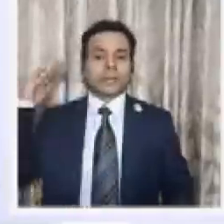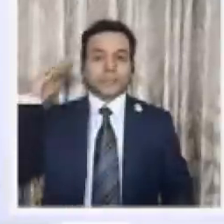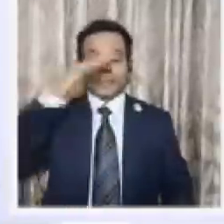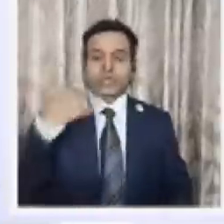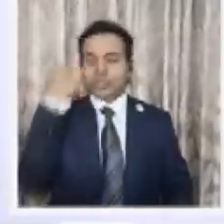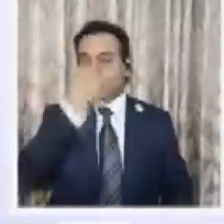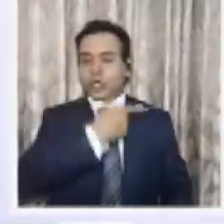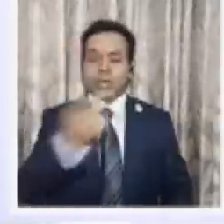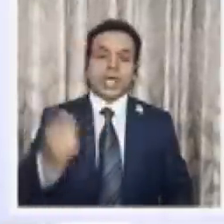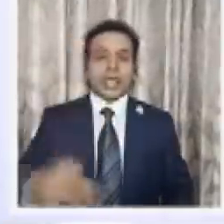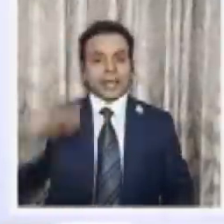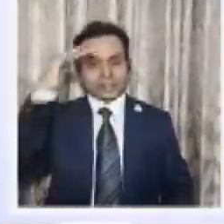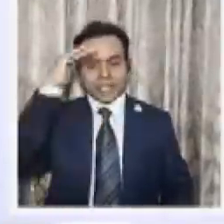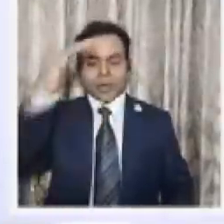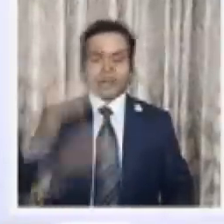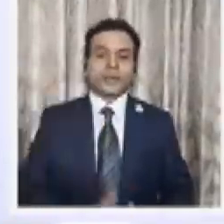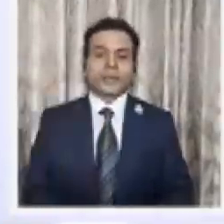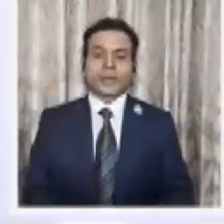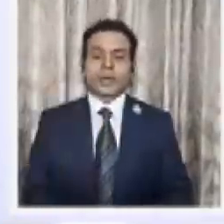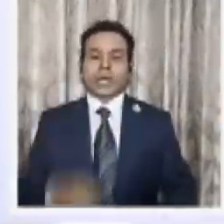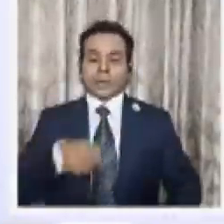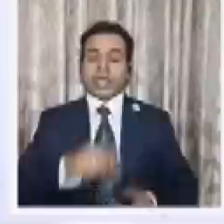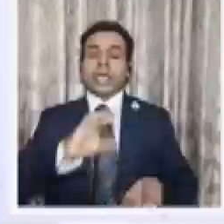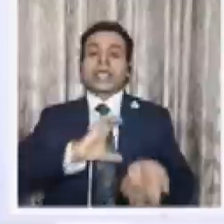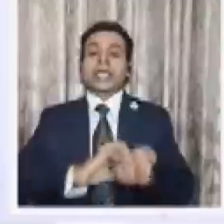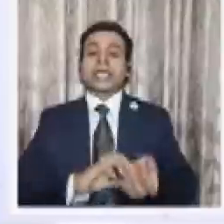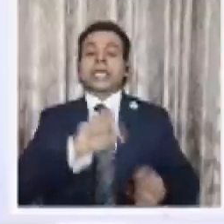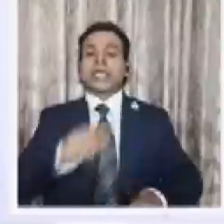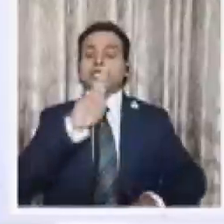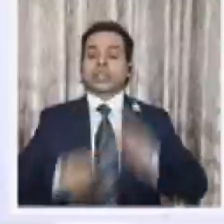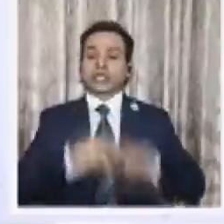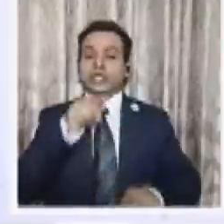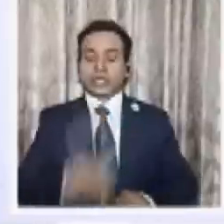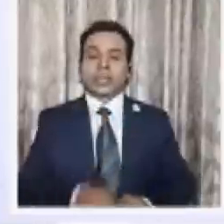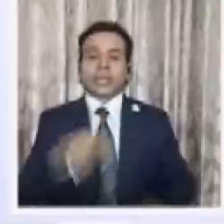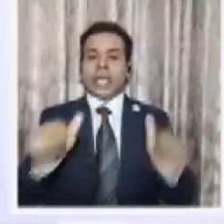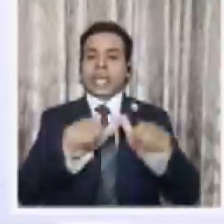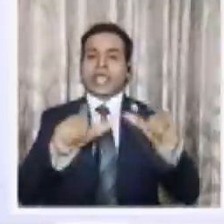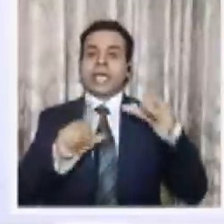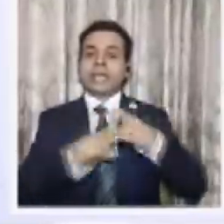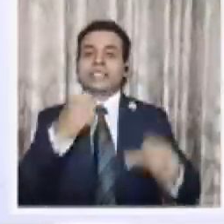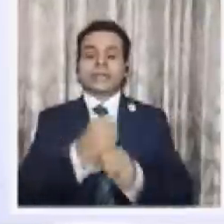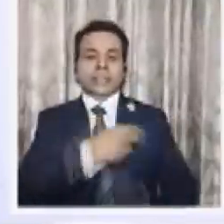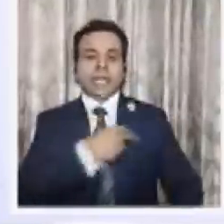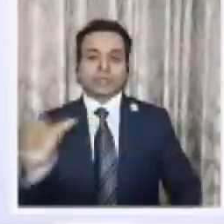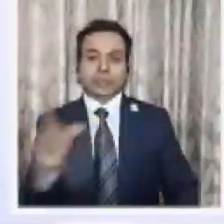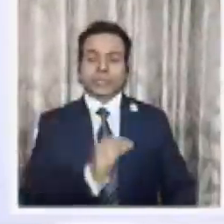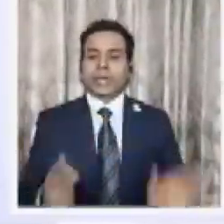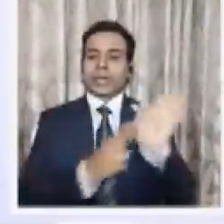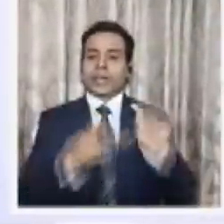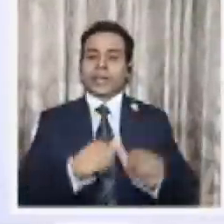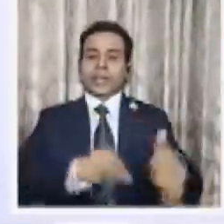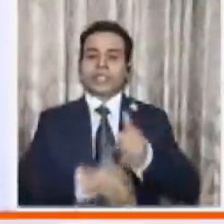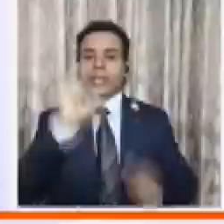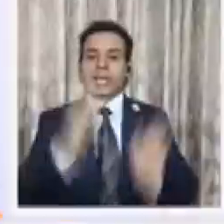প্রিয় সাংবাদিক ভাই ও বোনেরা, সম্মানিত দর্শক শ্রোতাবৃন্দ, দেশবাসী এবং প্রবাসী ভাই ও বোনেরা, আসসালামু আলাইকুম। আমি অধ্যাপক